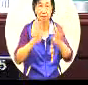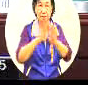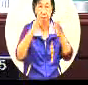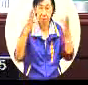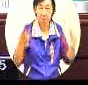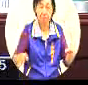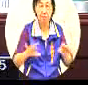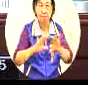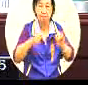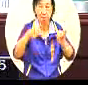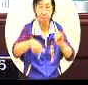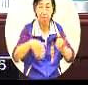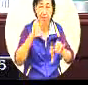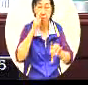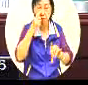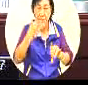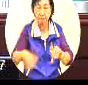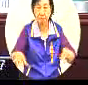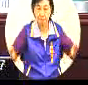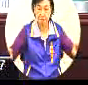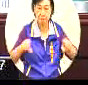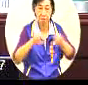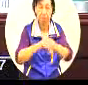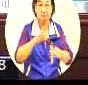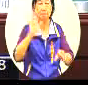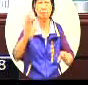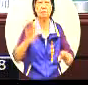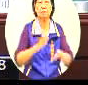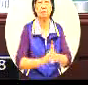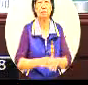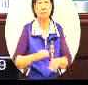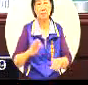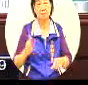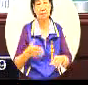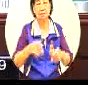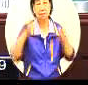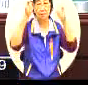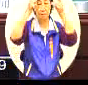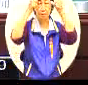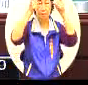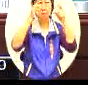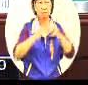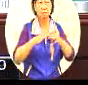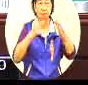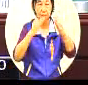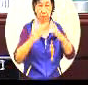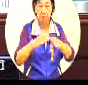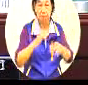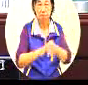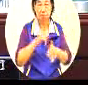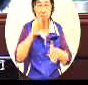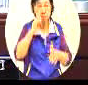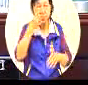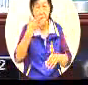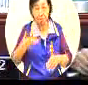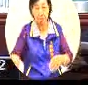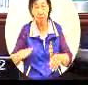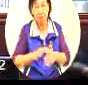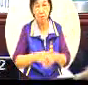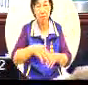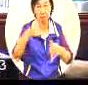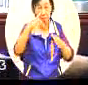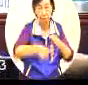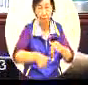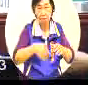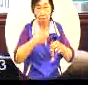今为止收差不多12亿。啊，但是咱高雄市伫即个污水下水道的接管，城乡之